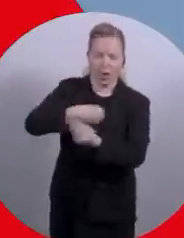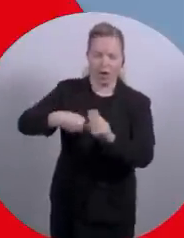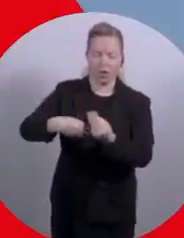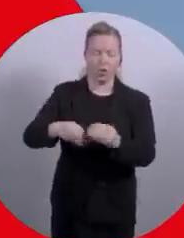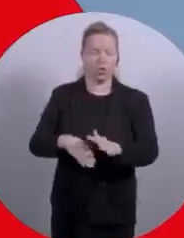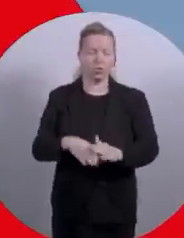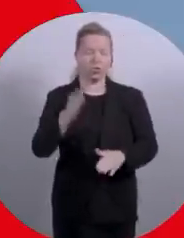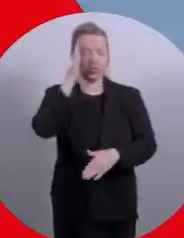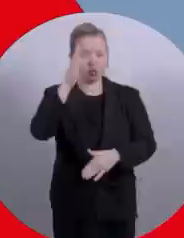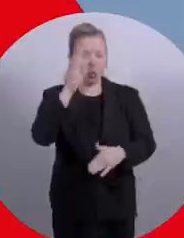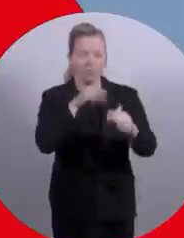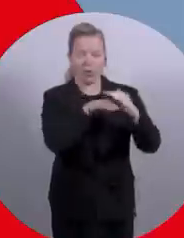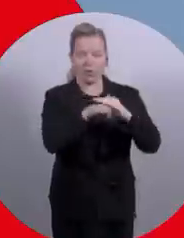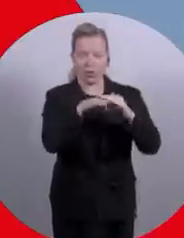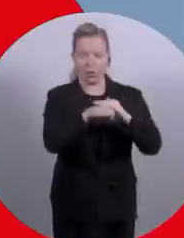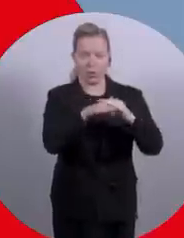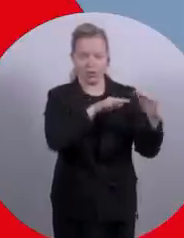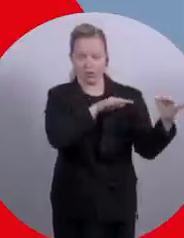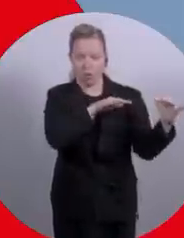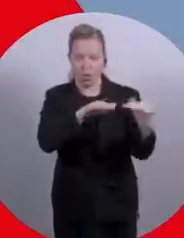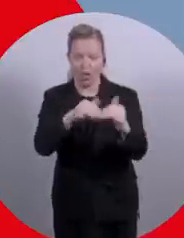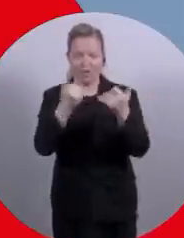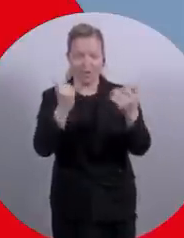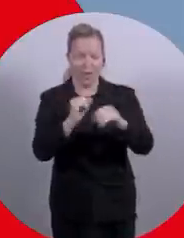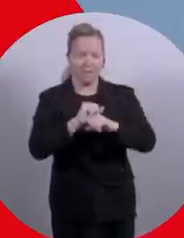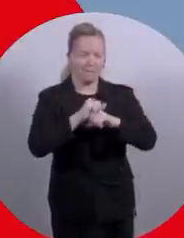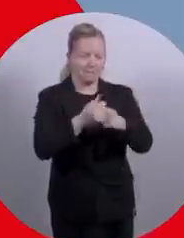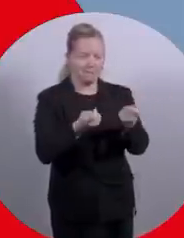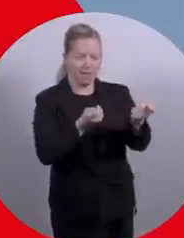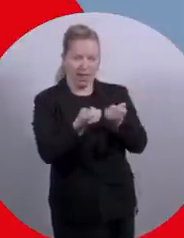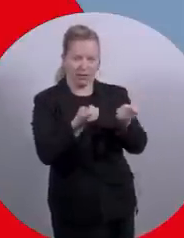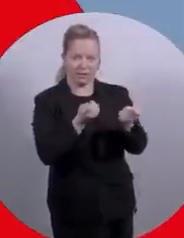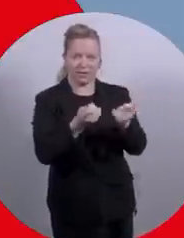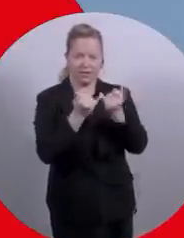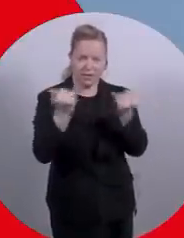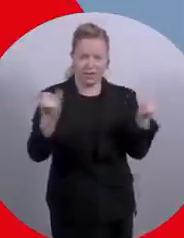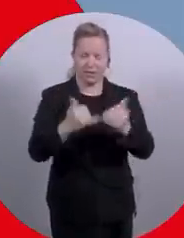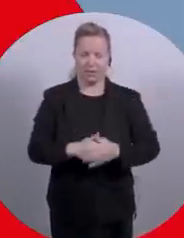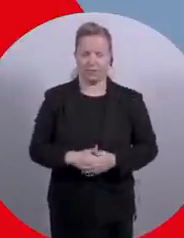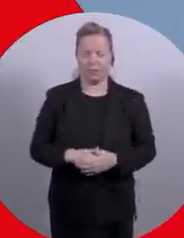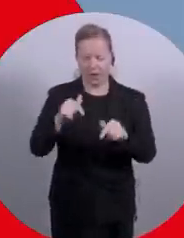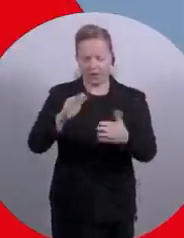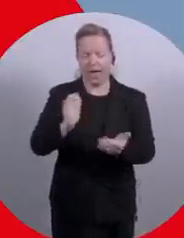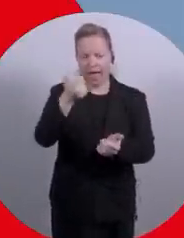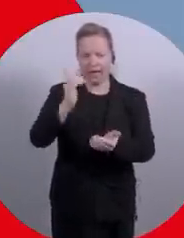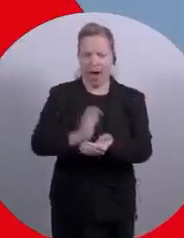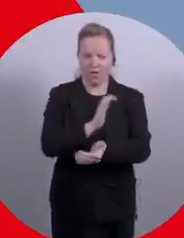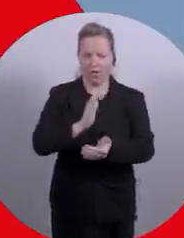Flüchtlingsströme bewältigen werden das wird eine Aufgabe sein liebe Genossinnen und Genossen